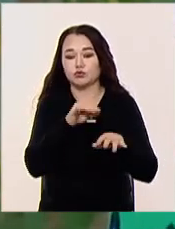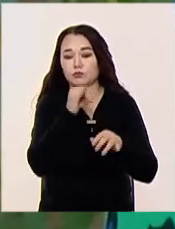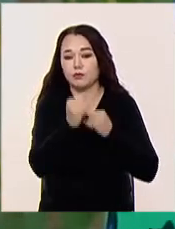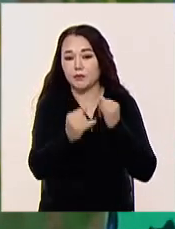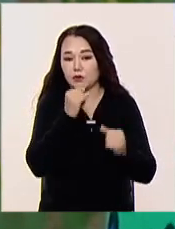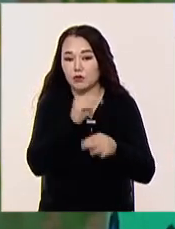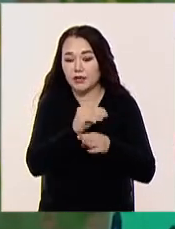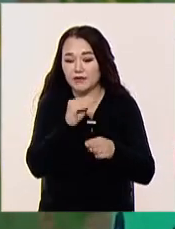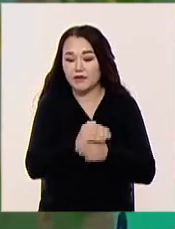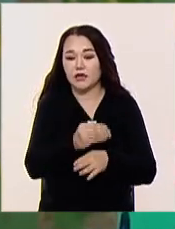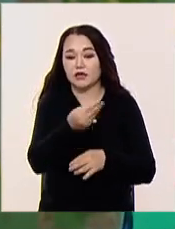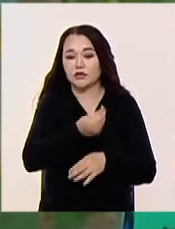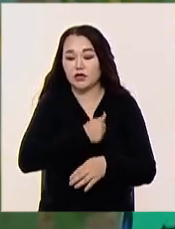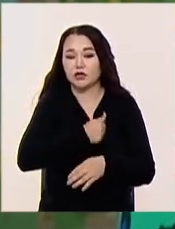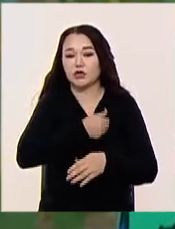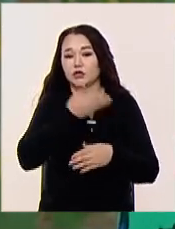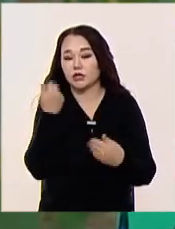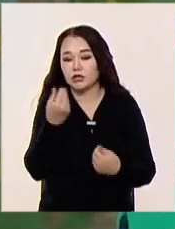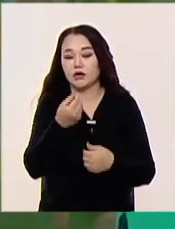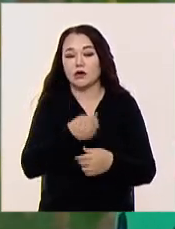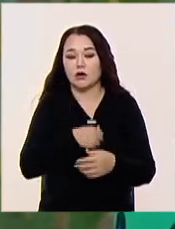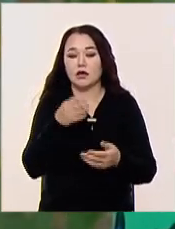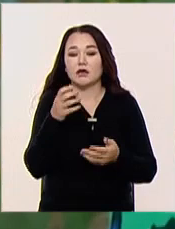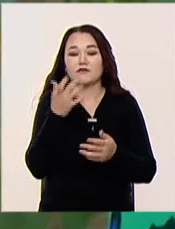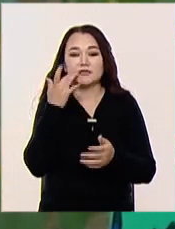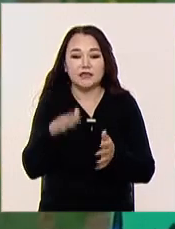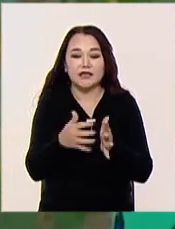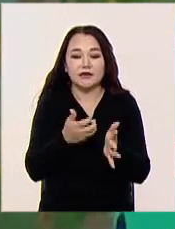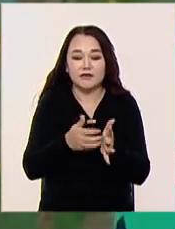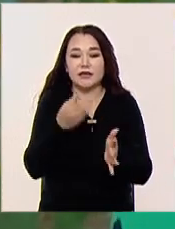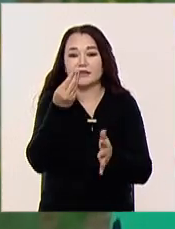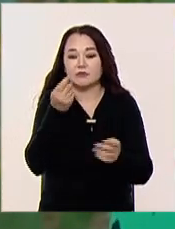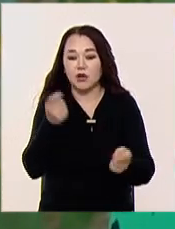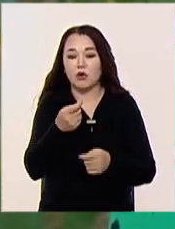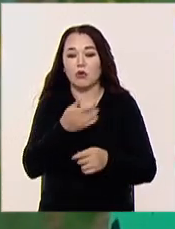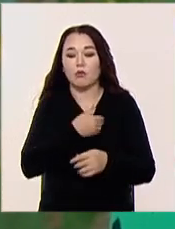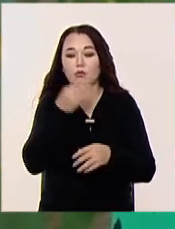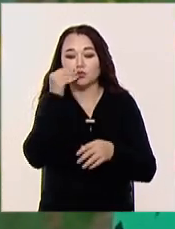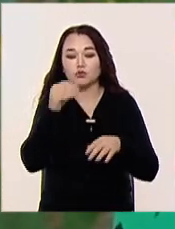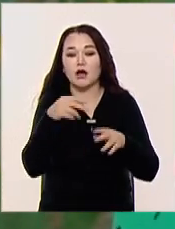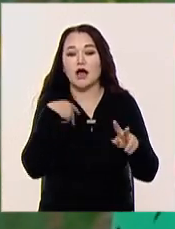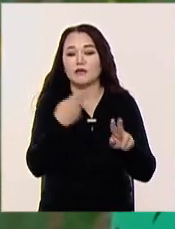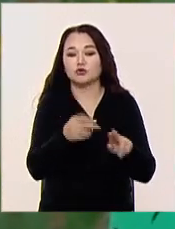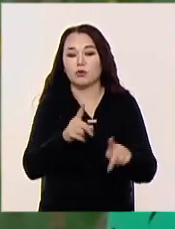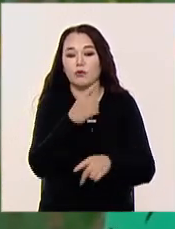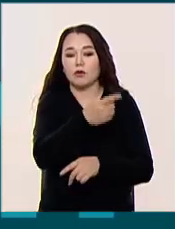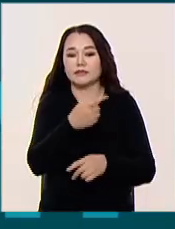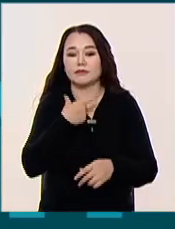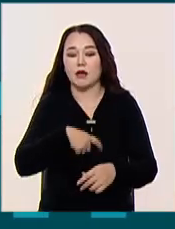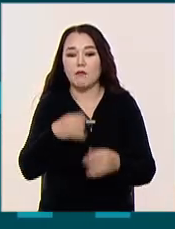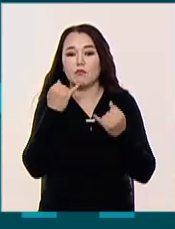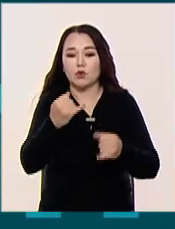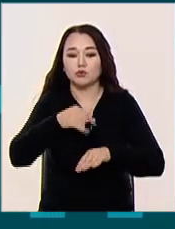мынандай, ақша бермейді, жетіспеушілік, сосын күйеуіме хотел отомстить, чтобы ему было плохо деп айтты. Ал